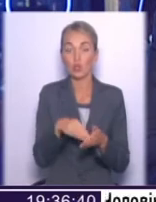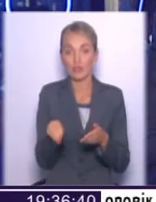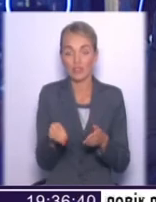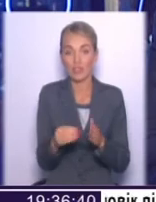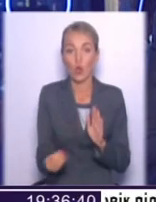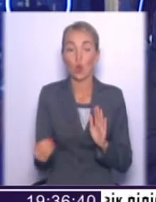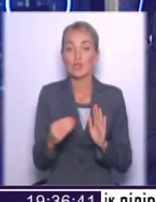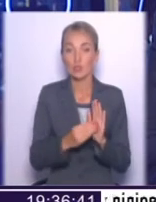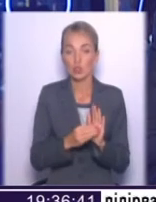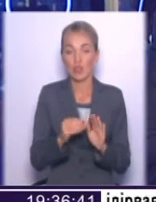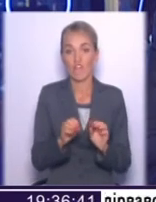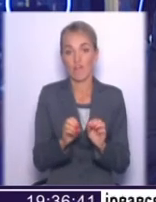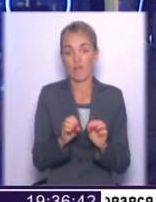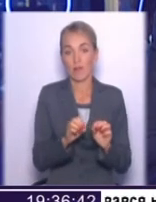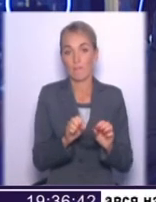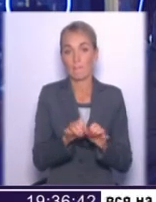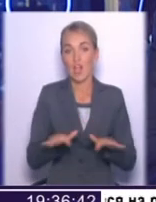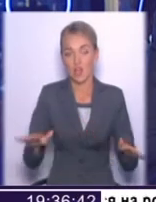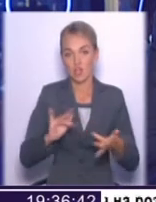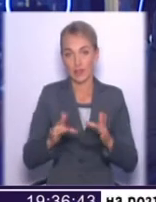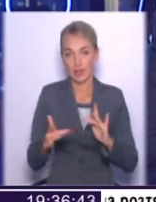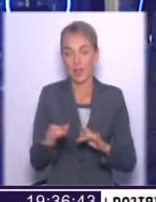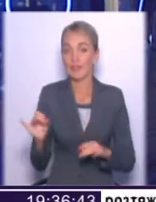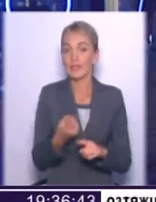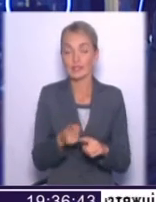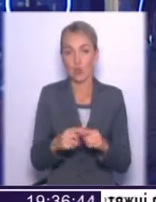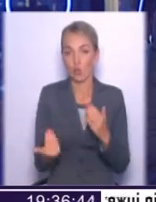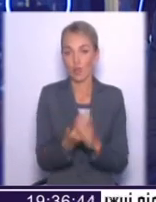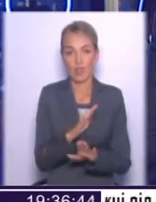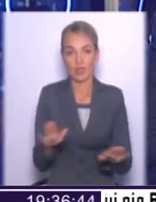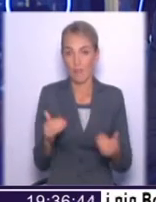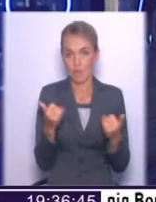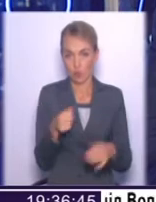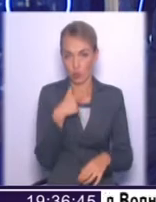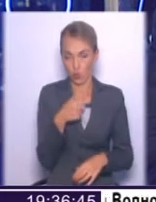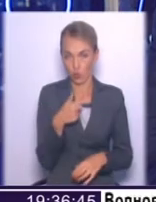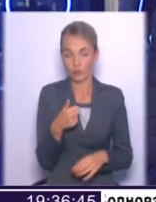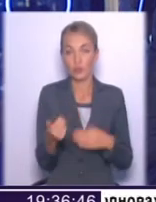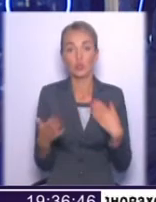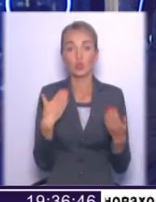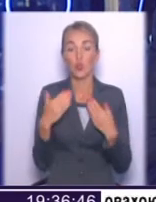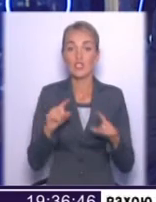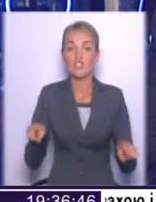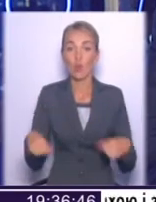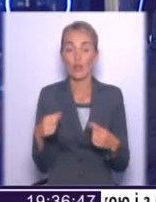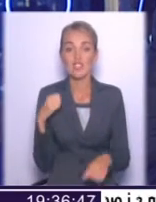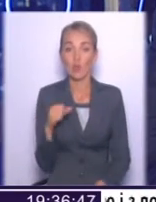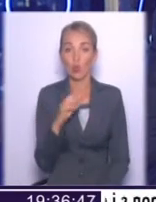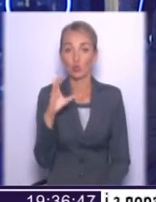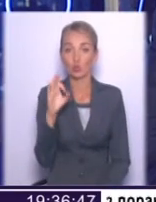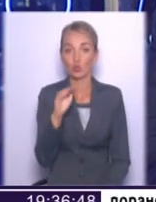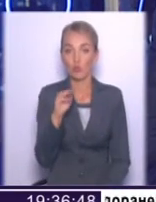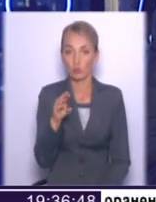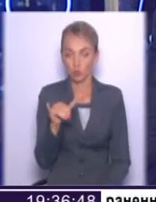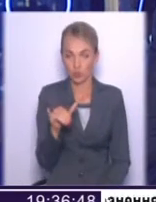розміщує в мережі інтернет, і це новина, власне, не першого року. Стосовно створення самого софту, знову-таки,